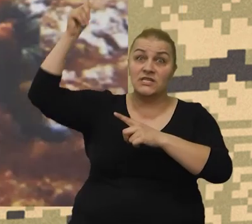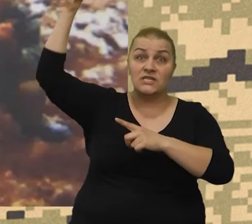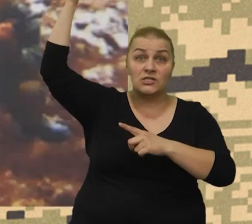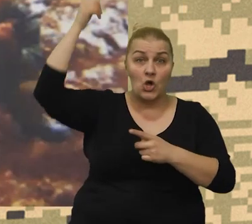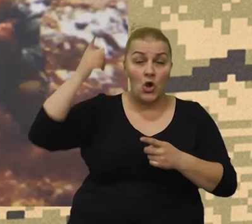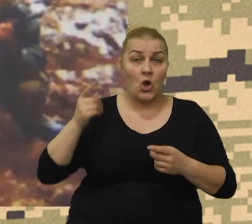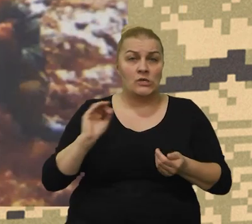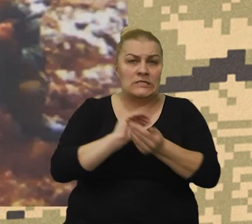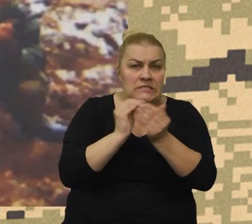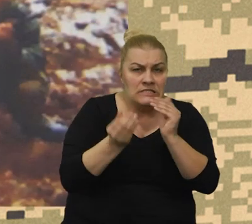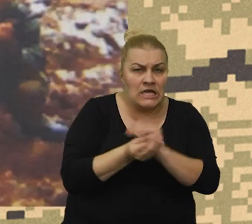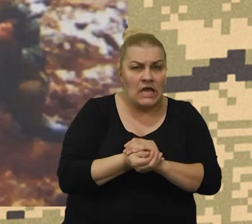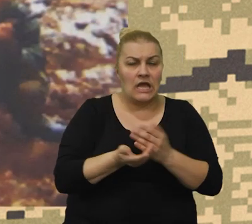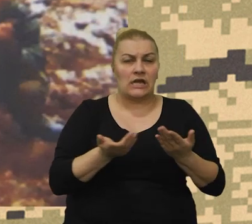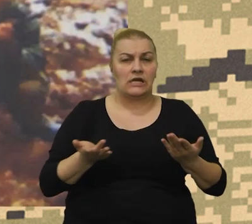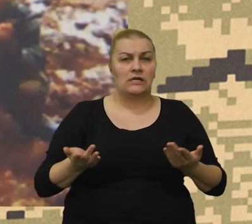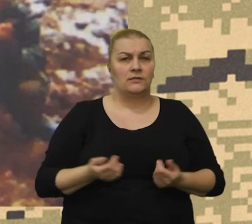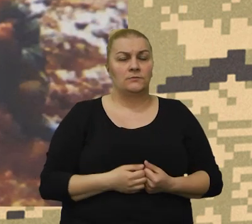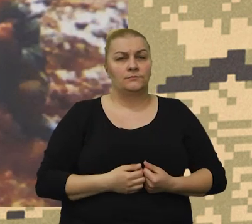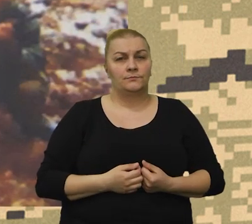visinima, snijeg,